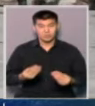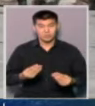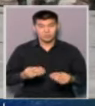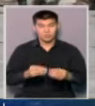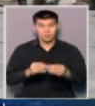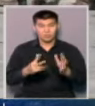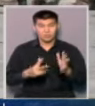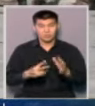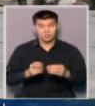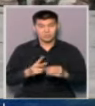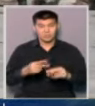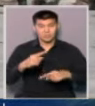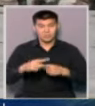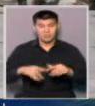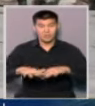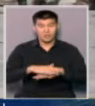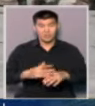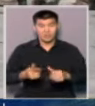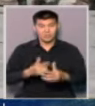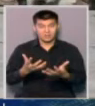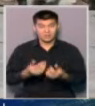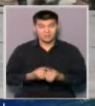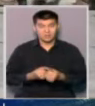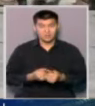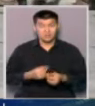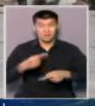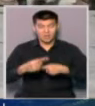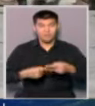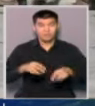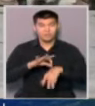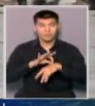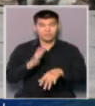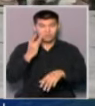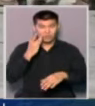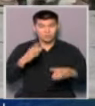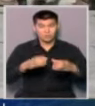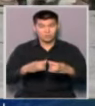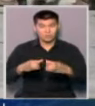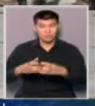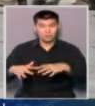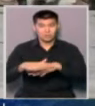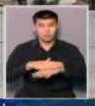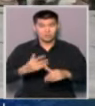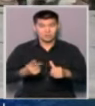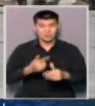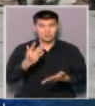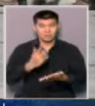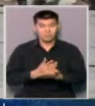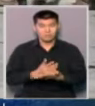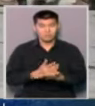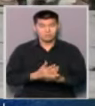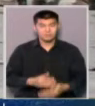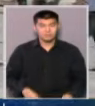2012 жылы халықтық атағын алды. Сол енді сол әлі жасап жатырмыз. Оркестрімізде халықтың атағы бар. Ал